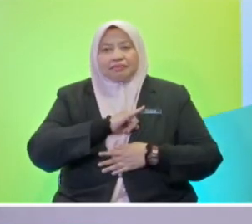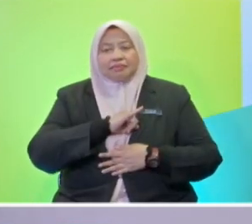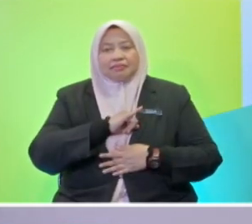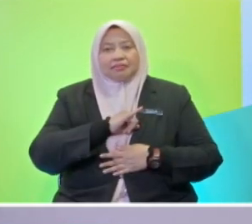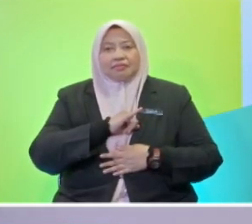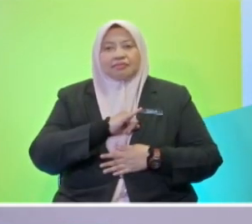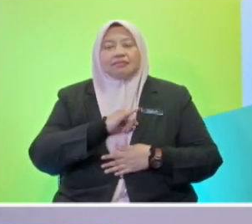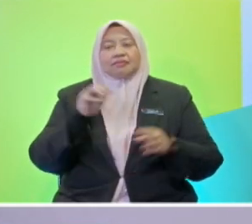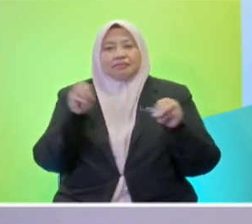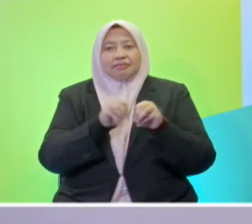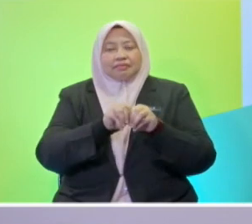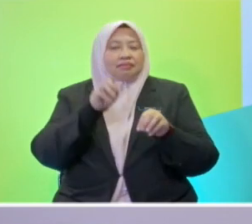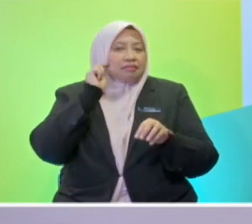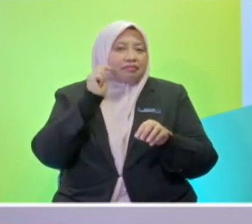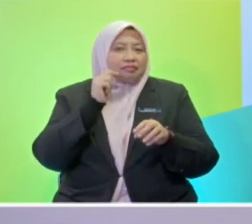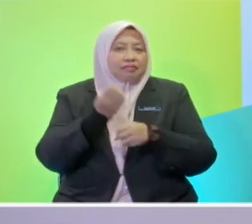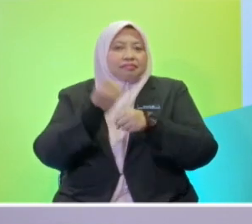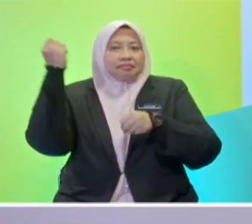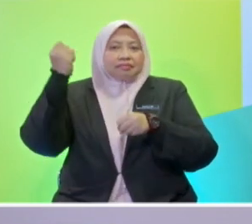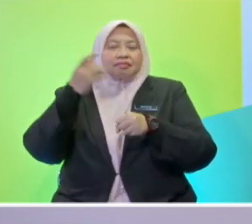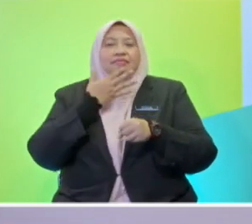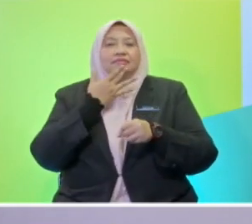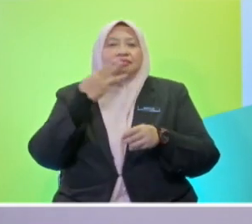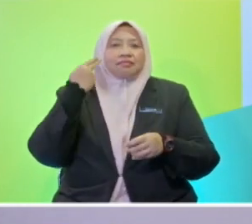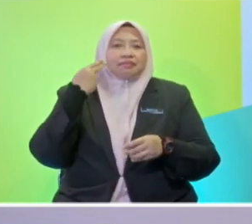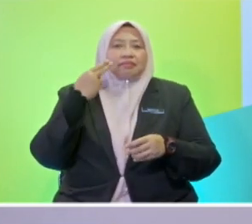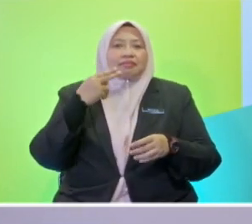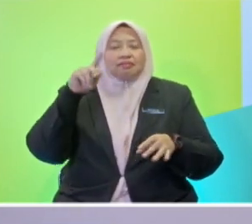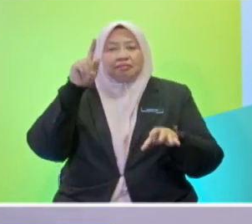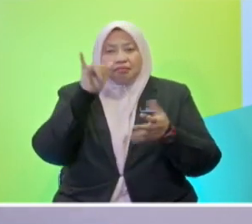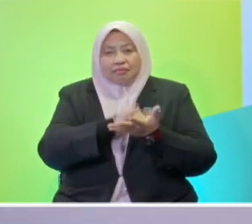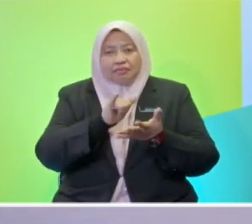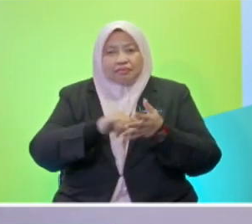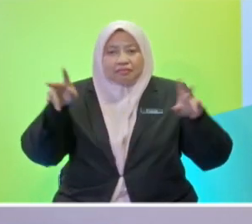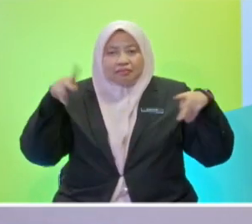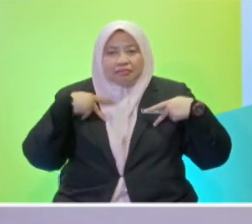macam tadi payung warna hijau tua itu kepunyaan